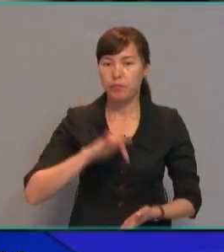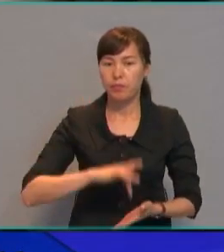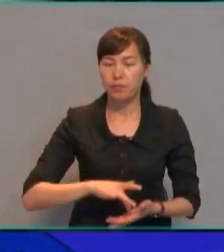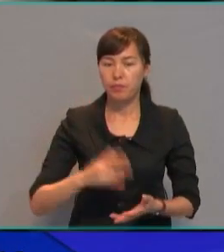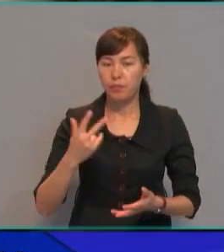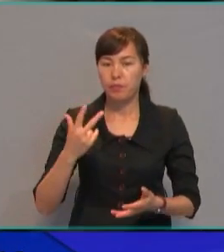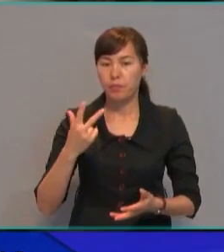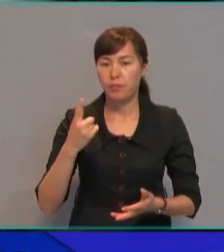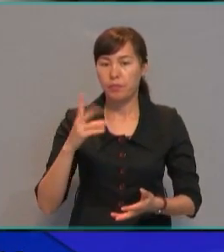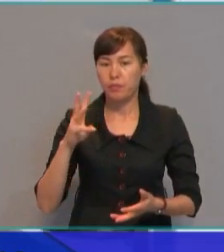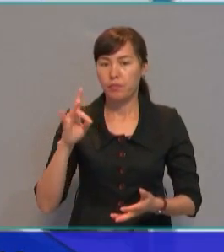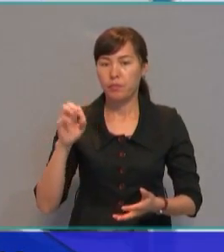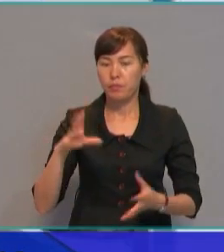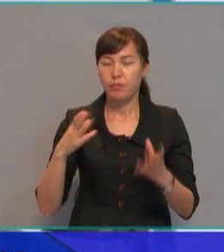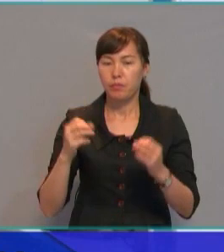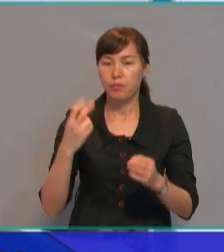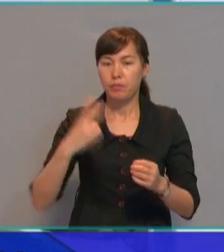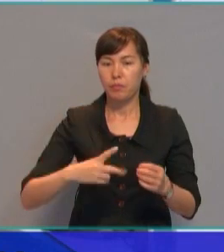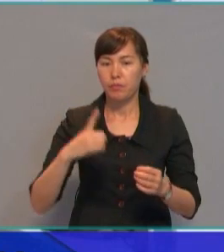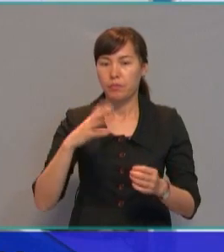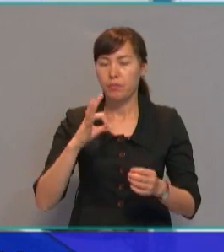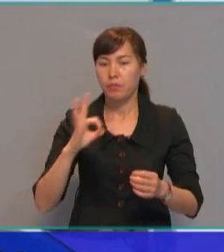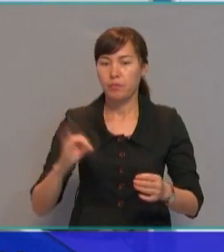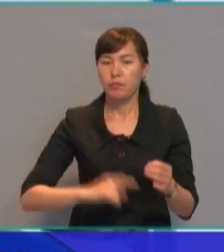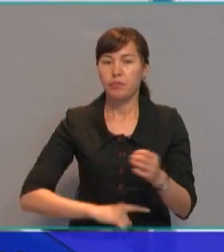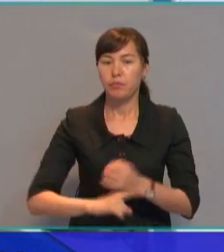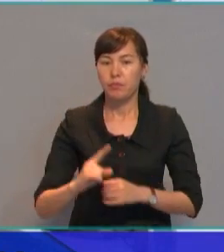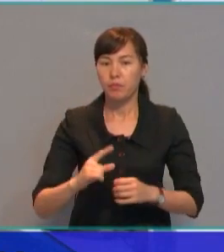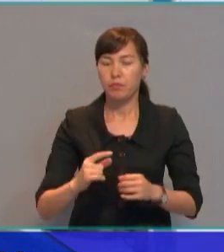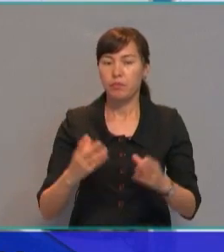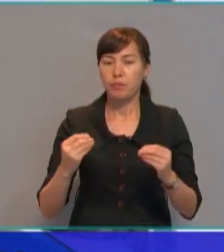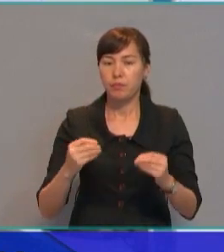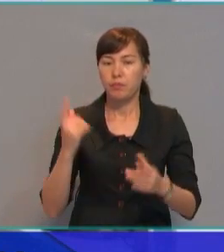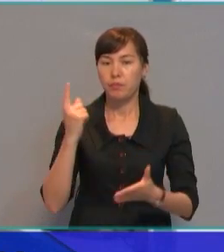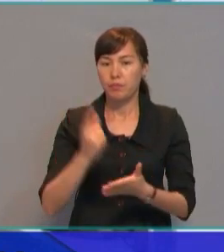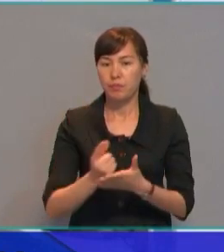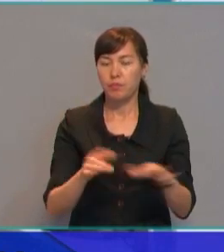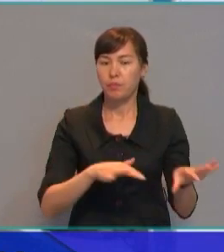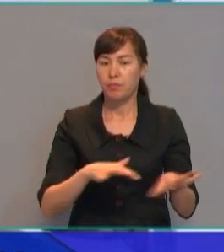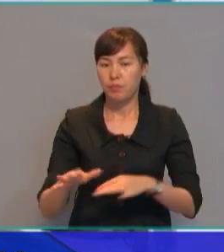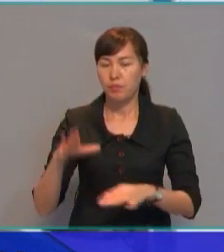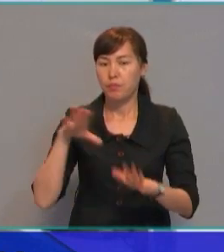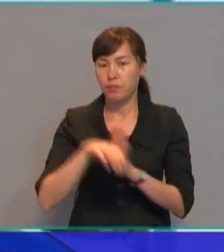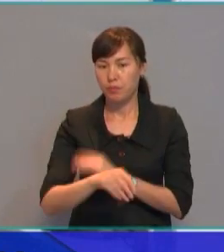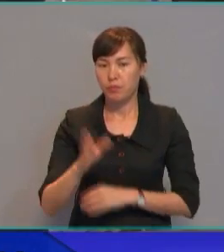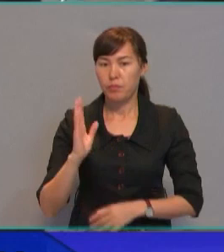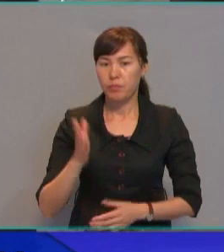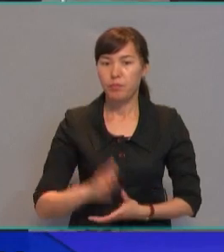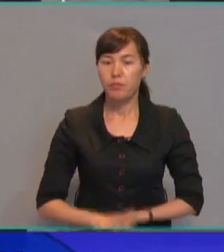қаласында 31 наурыз күні сағат 21:00-ден бастап қосымша шектеу шаралары